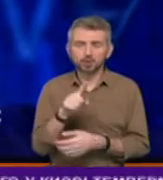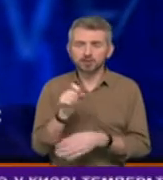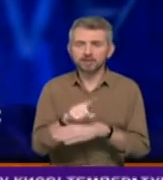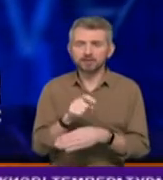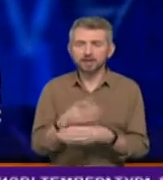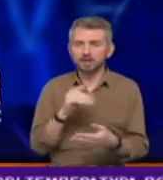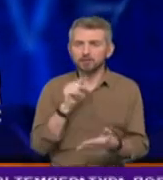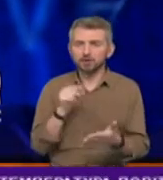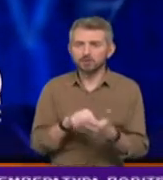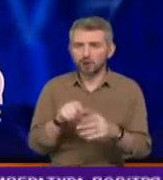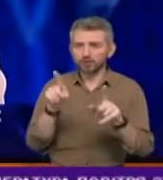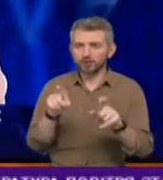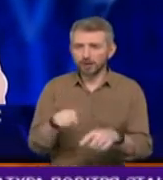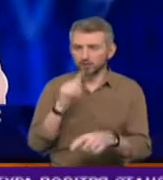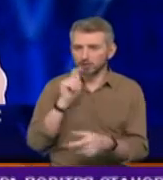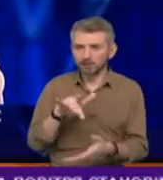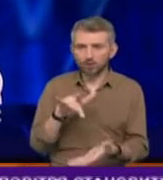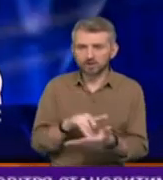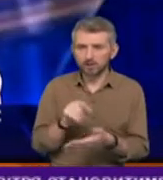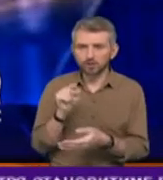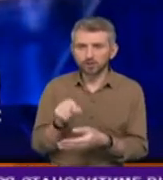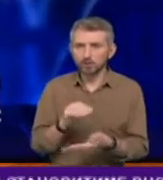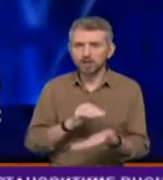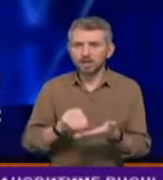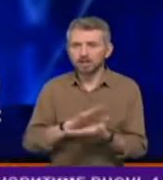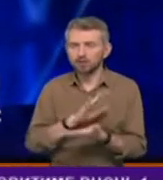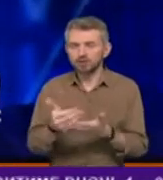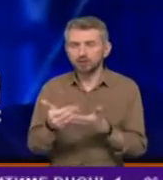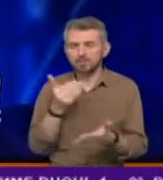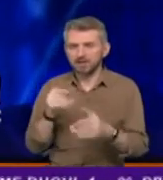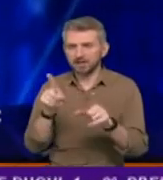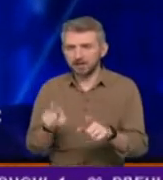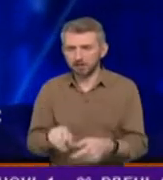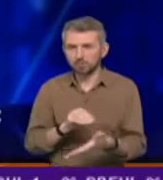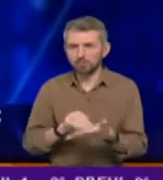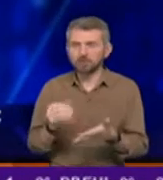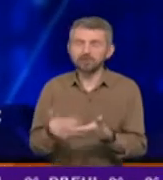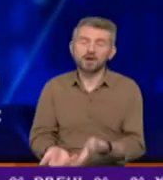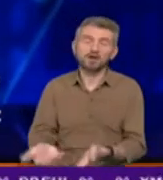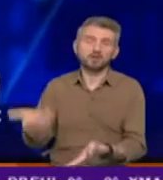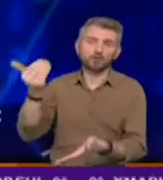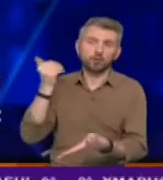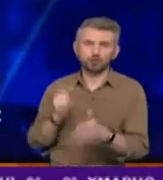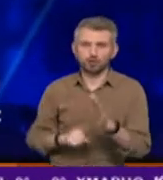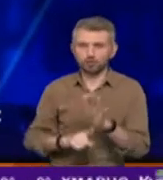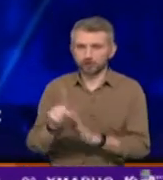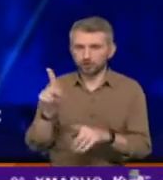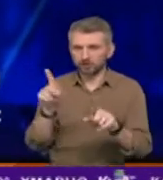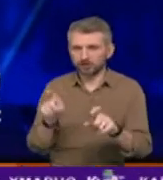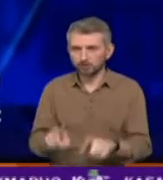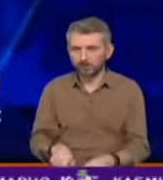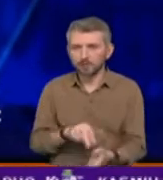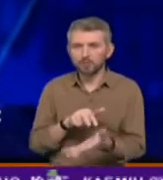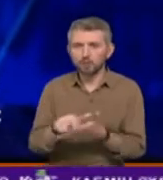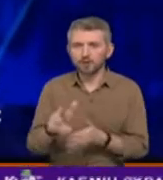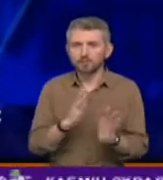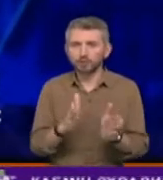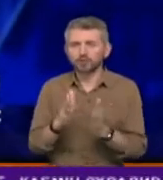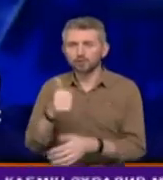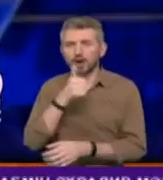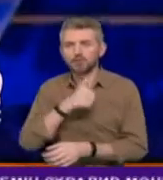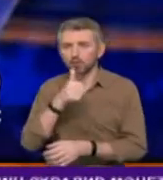ну, звичайно, математика – це важливий предмет, і ті, хто навчальний предмет, і ті, хто готується цього року і складають цього року, вони